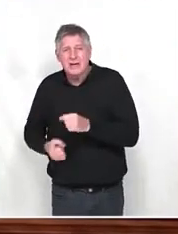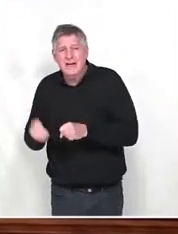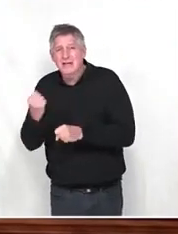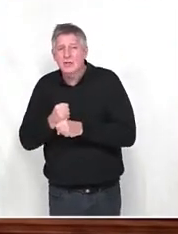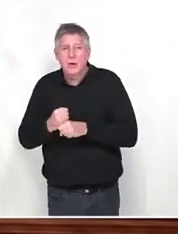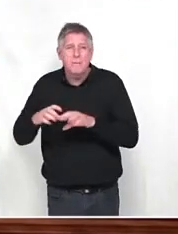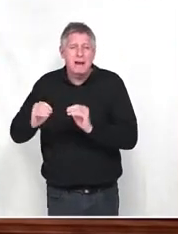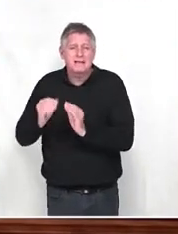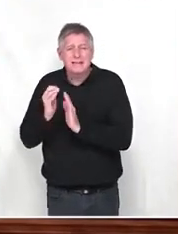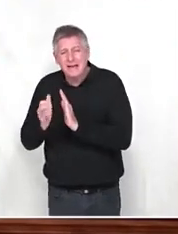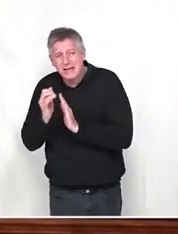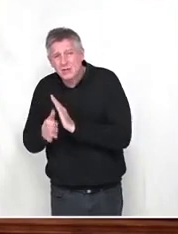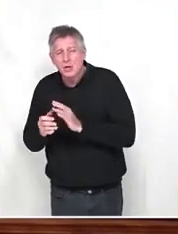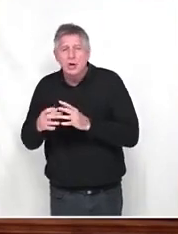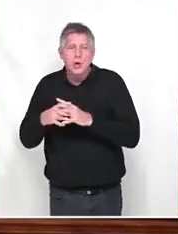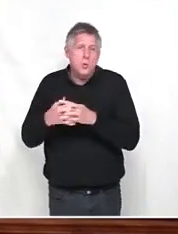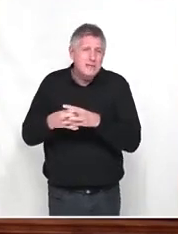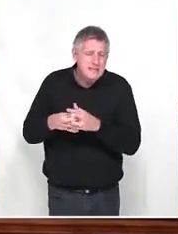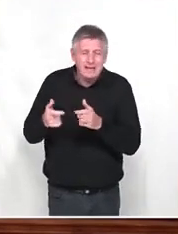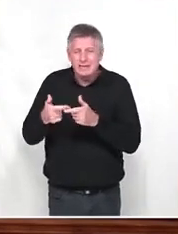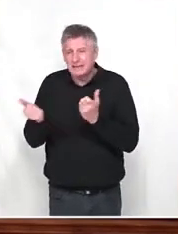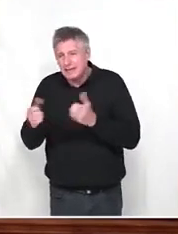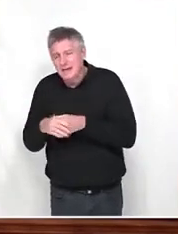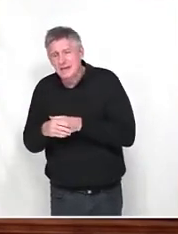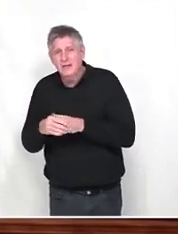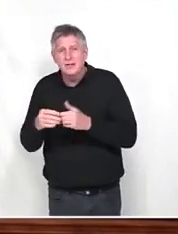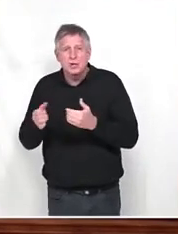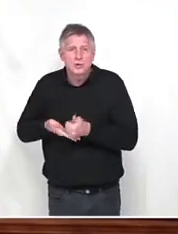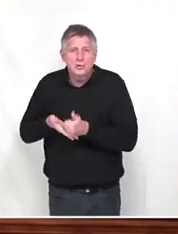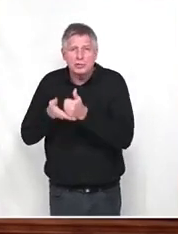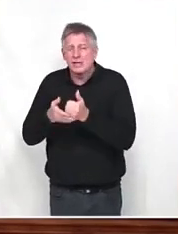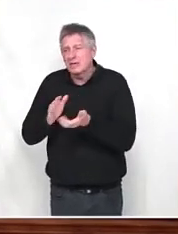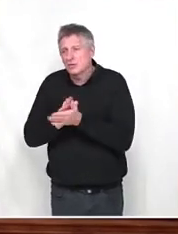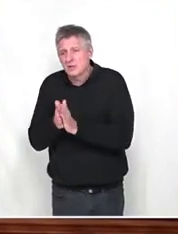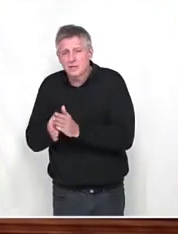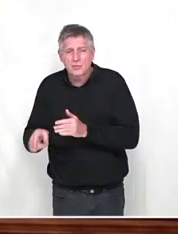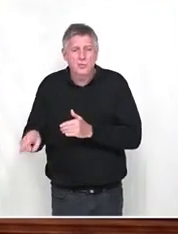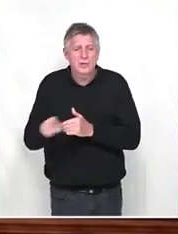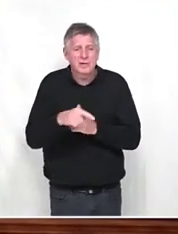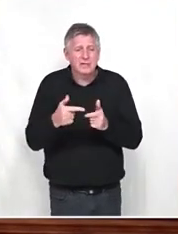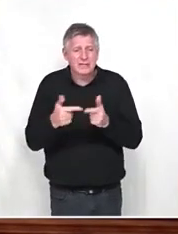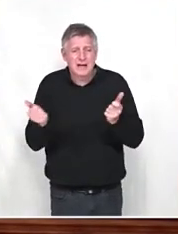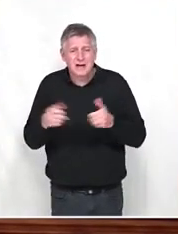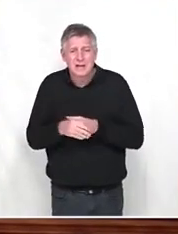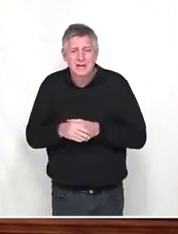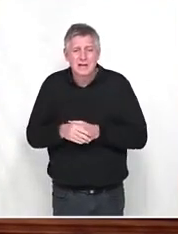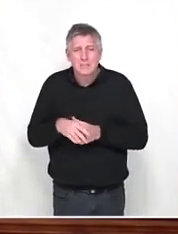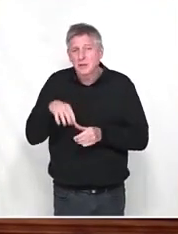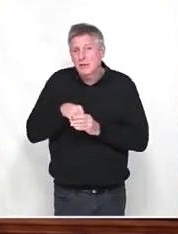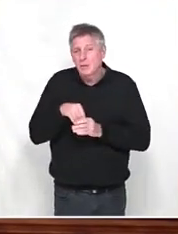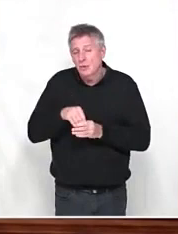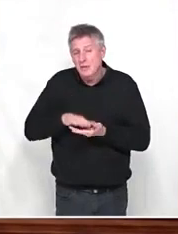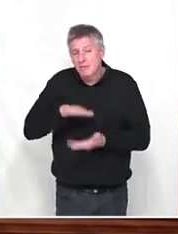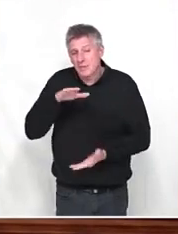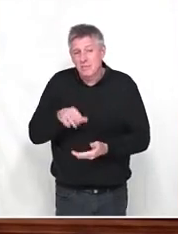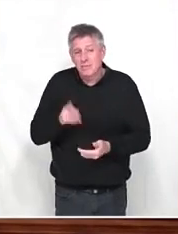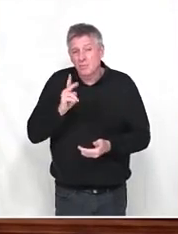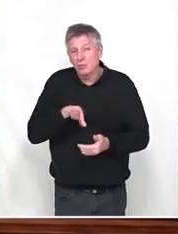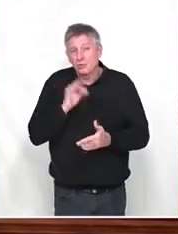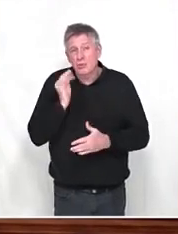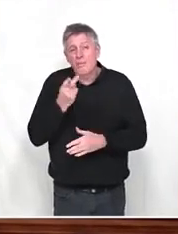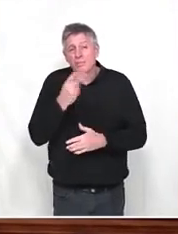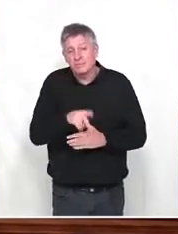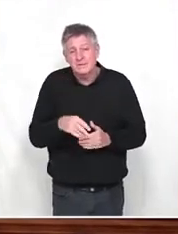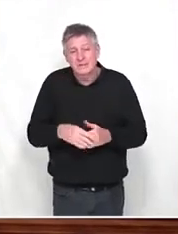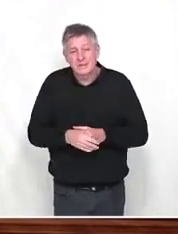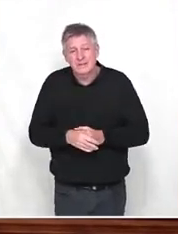places en crèche, en périscolaire et soutien aux acteurs associatifs et sociaux de la ville. Ça aurait été vos choix, mais c'est